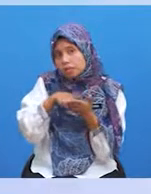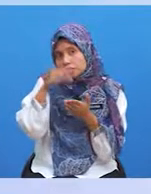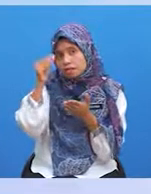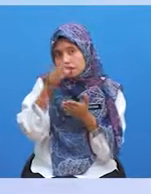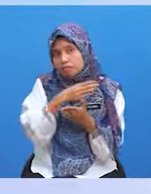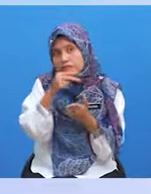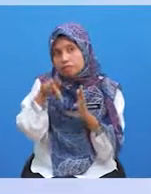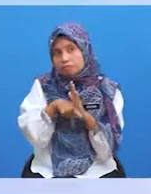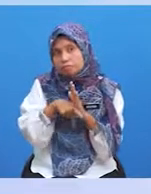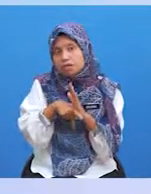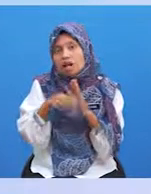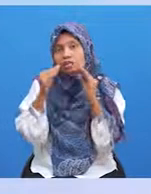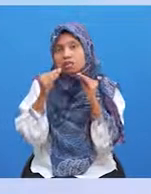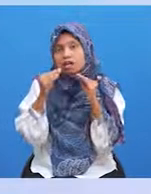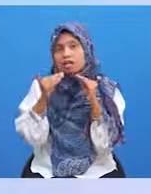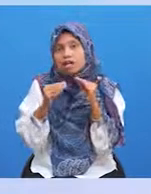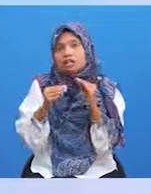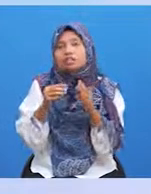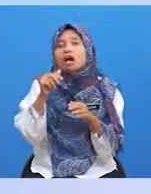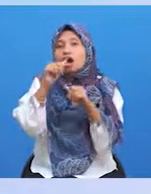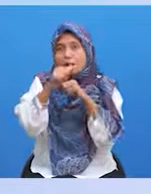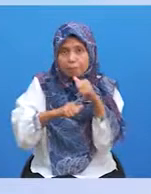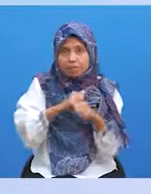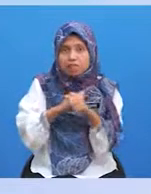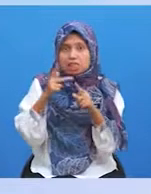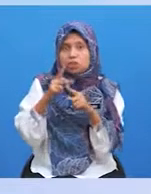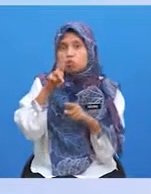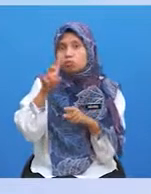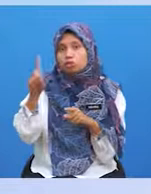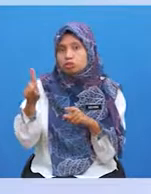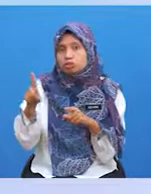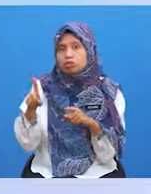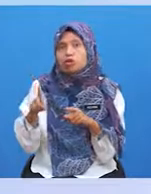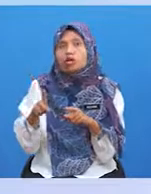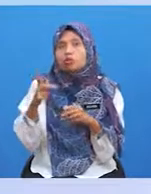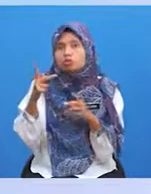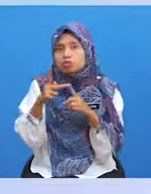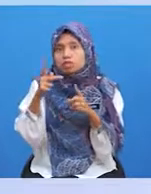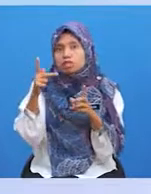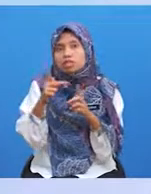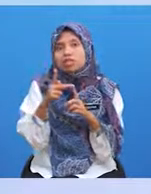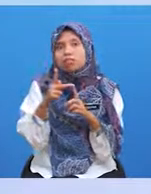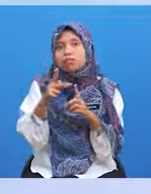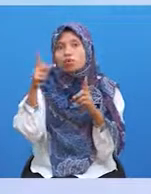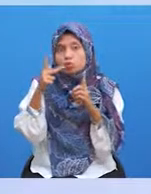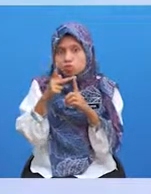dan pembelajaran abad ke-21 khususnya kepada murid-murid.